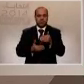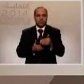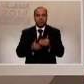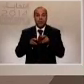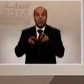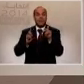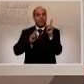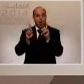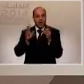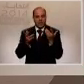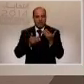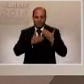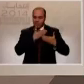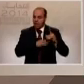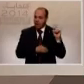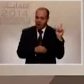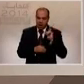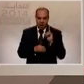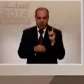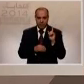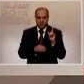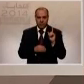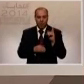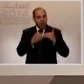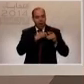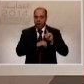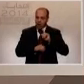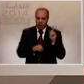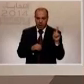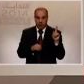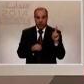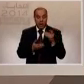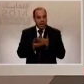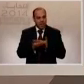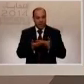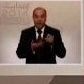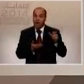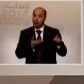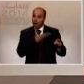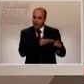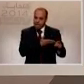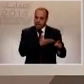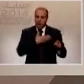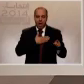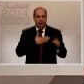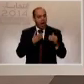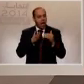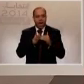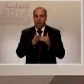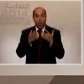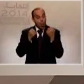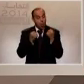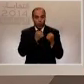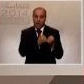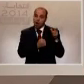في نهج ديمقراطي لا رجع فيه ولا تراجع فان ثقتنا في شعبنا لا حد ل في